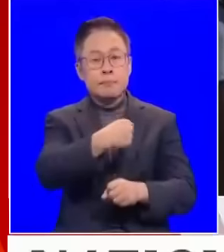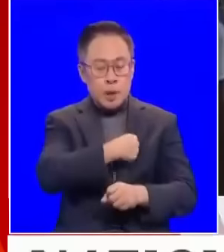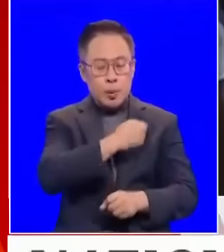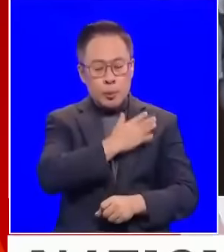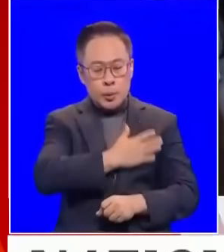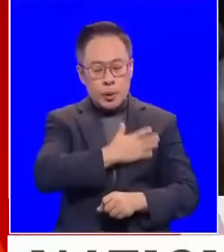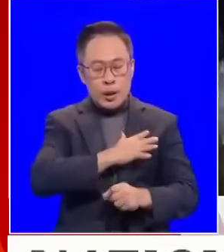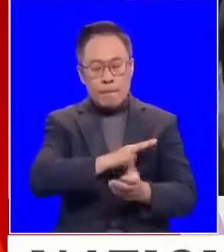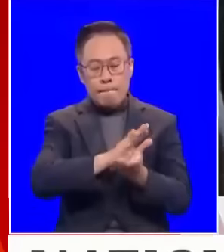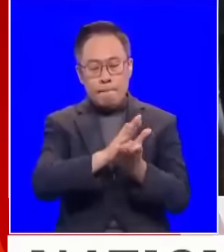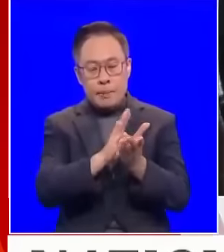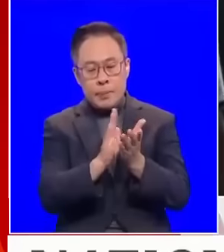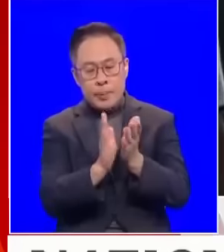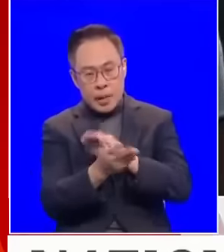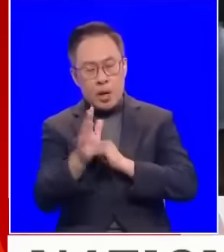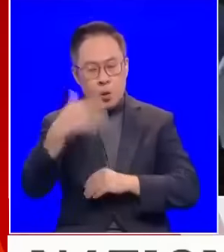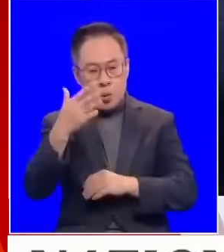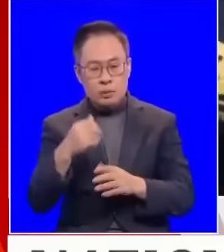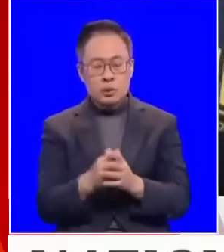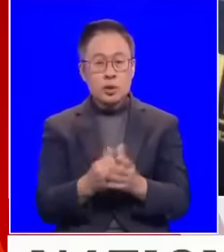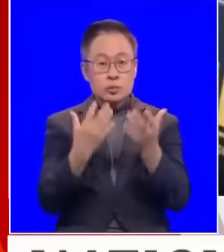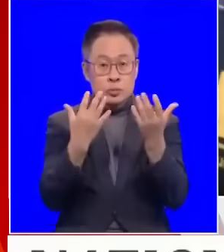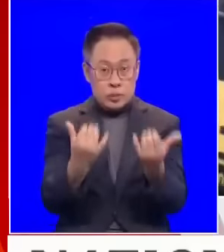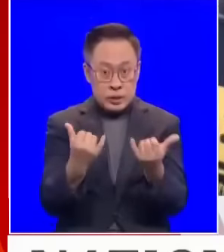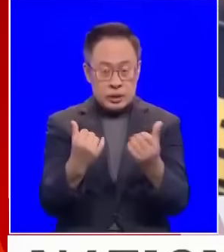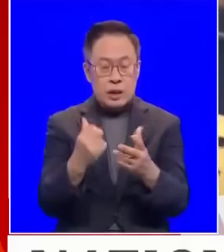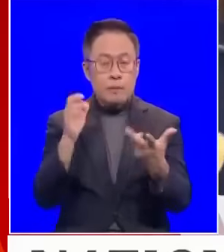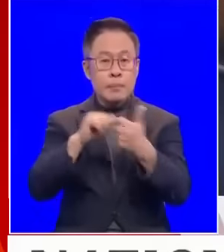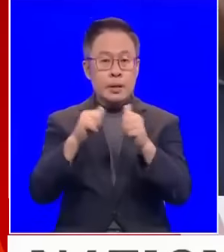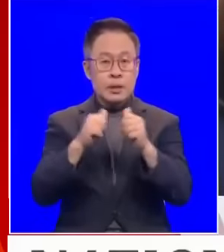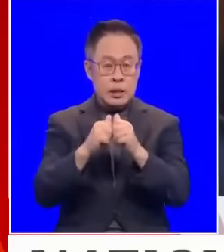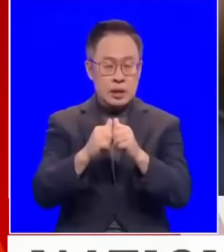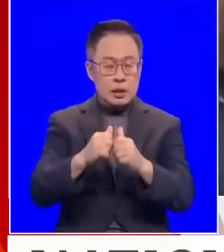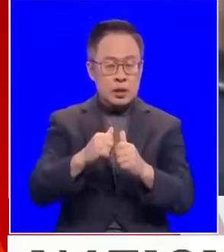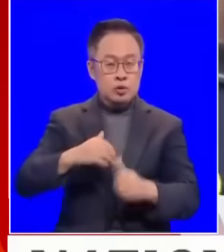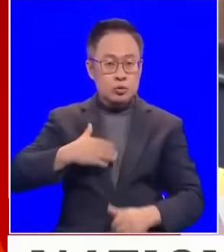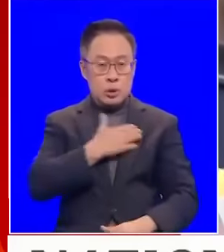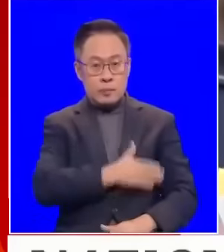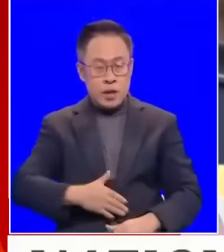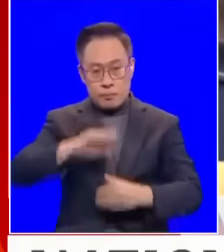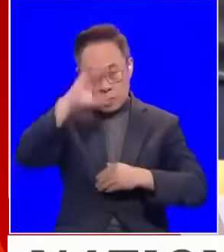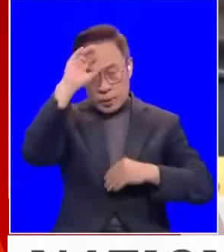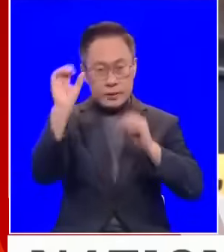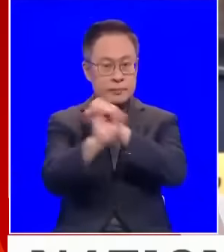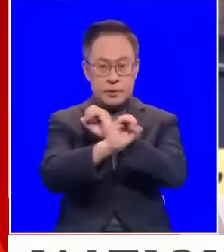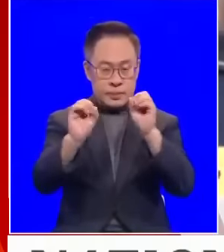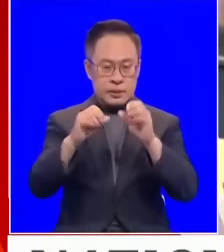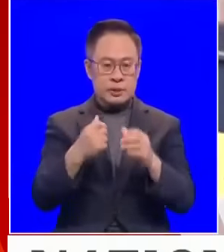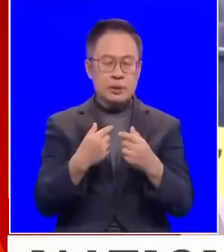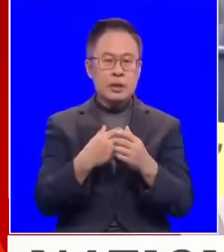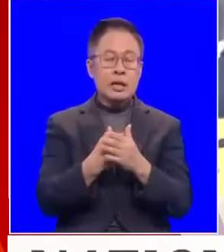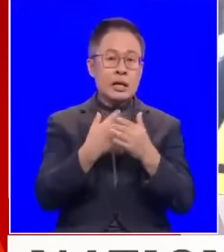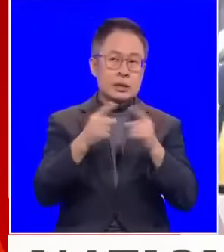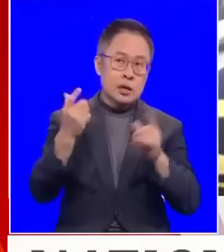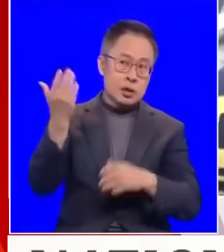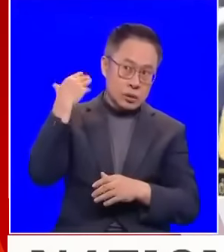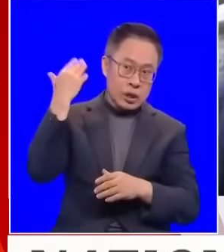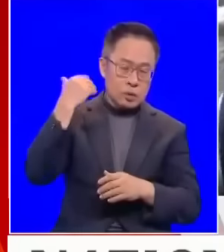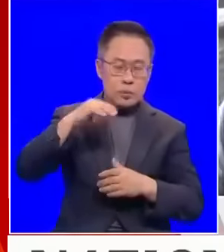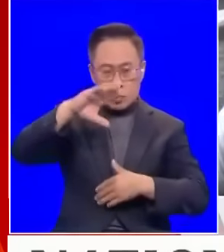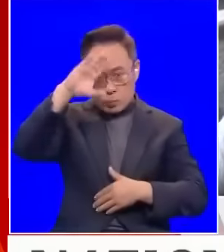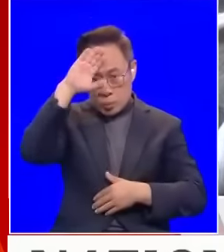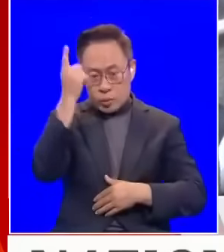าสอบปากคำเพิ่มเติมส่วนเรื่องของปัญหาสุขภาพครับตอนนี้ไม่มีใครมีปัญหาอะไรครับแต่ว่าก่อนหน้านี้ส่งไปตรวจรักษาที่โรงพย